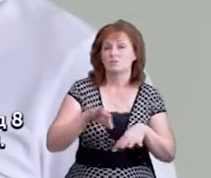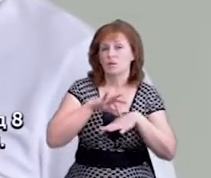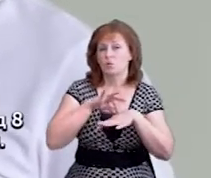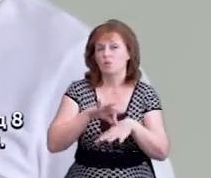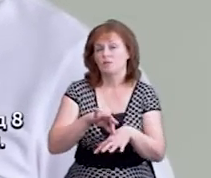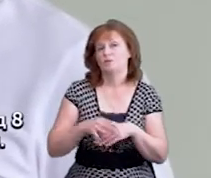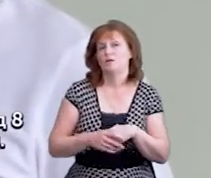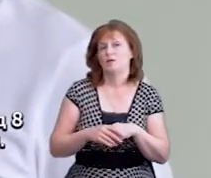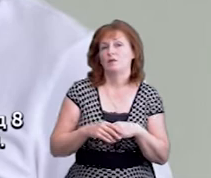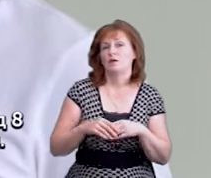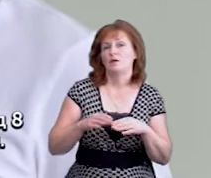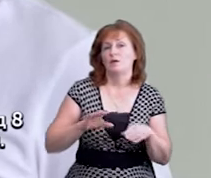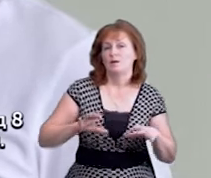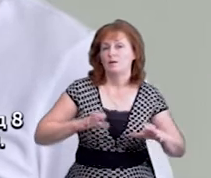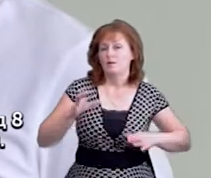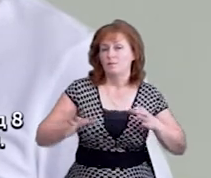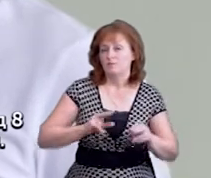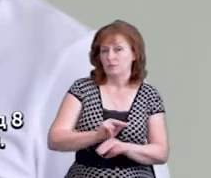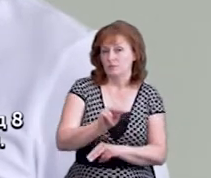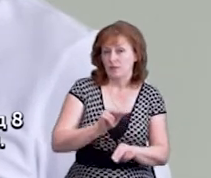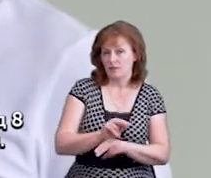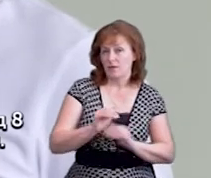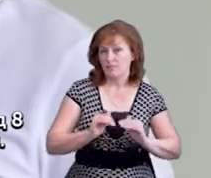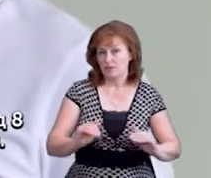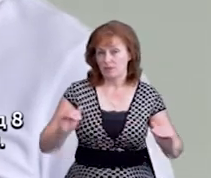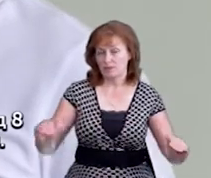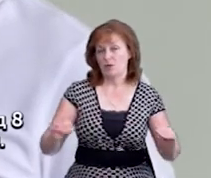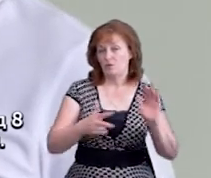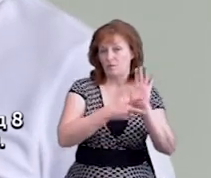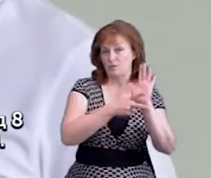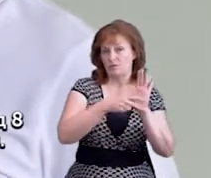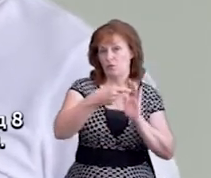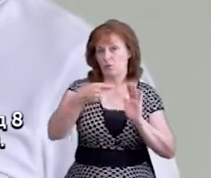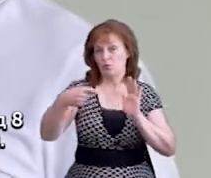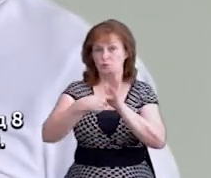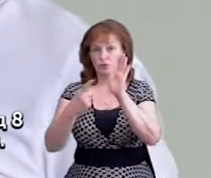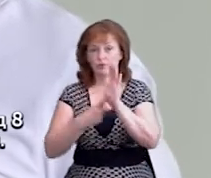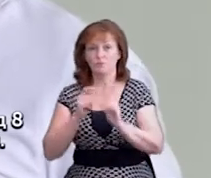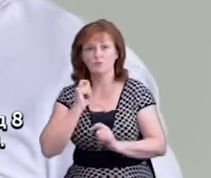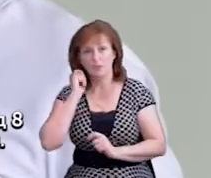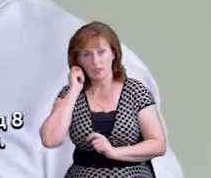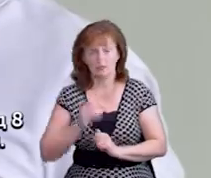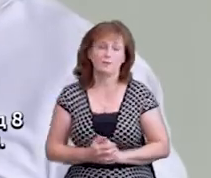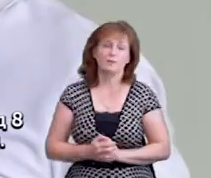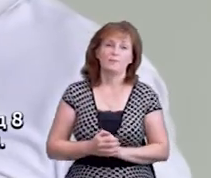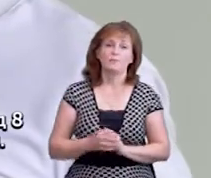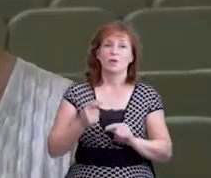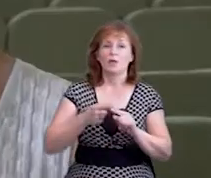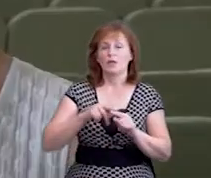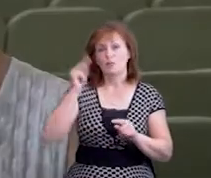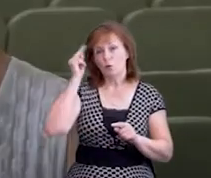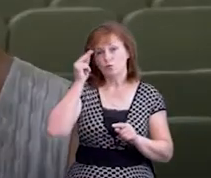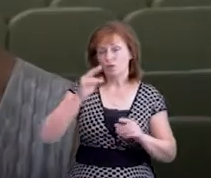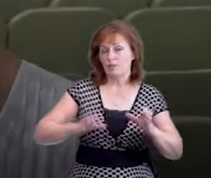проведення занятий для дітей від 8 до 16 років, тренувальний процес. Потім НТЗ, це учебно-тренувальний збір.